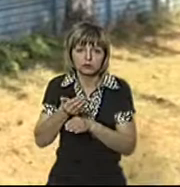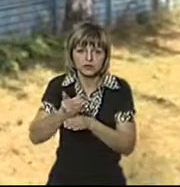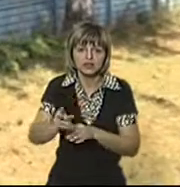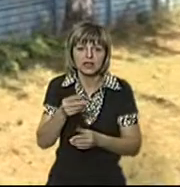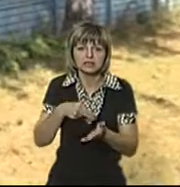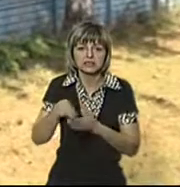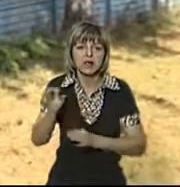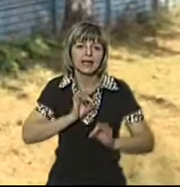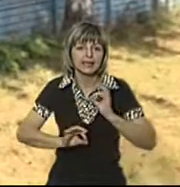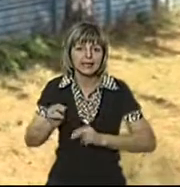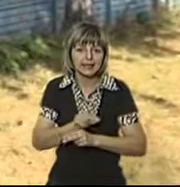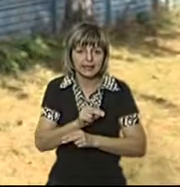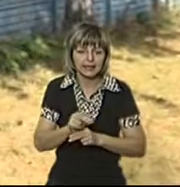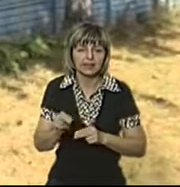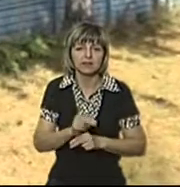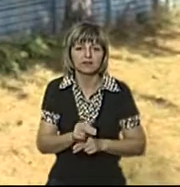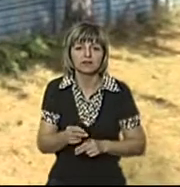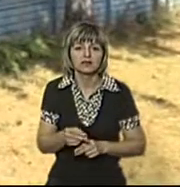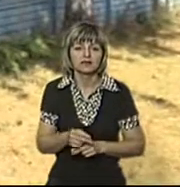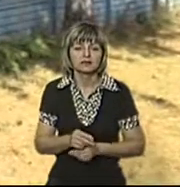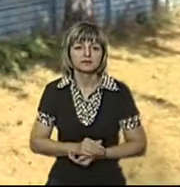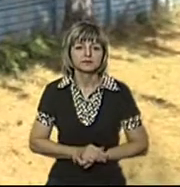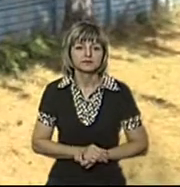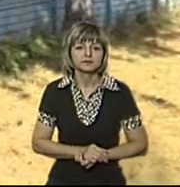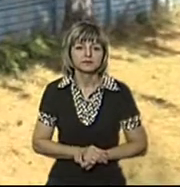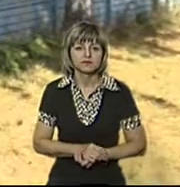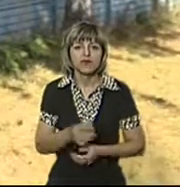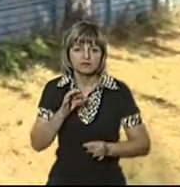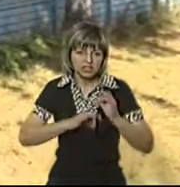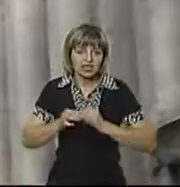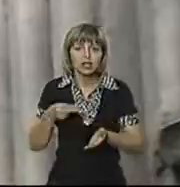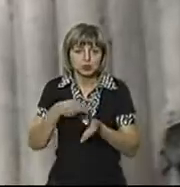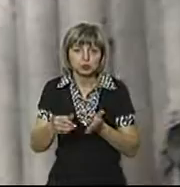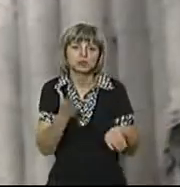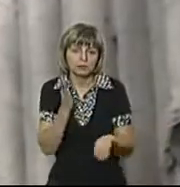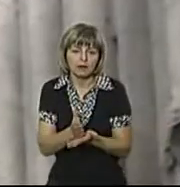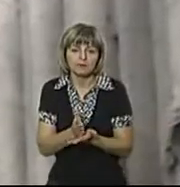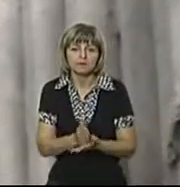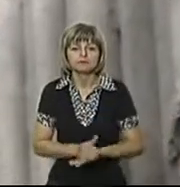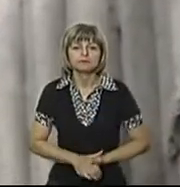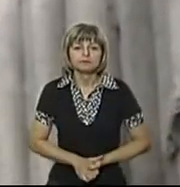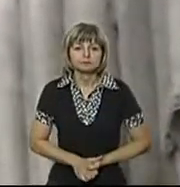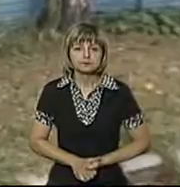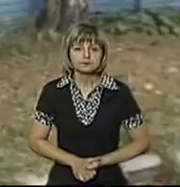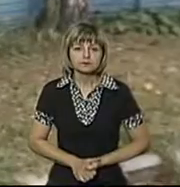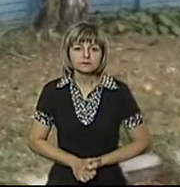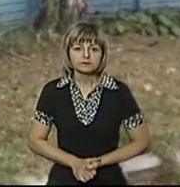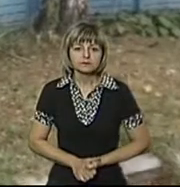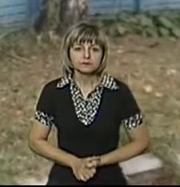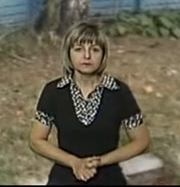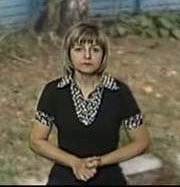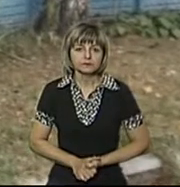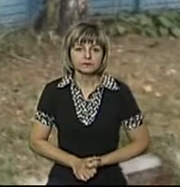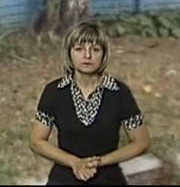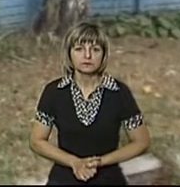ліків. Та вони вже практично, які спрямовані, вже майже закуплені на ті кошти ліки. Вадим Панафідін, Валерій Фетисов,